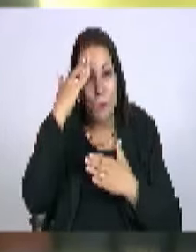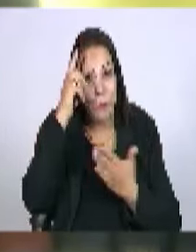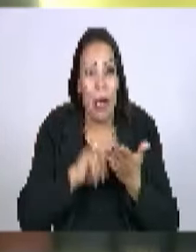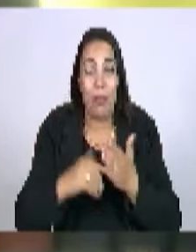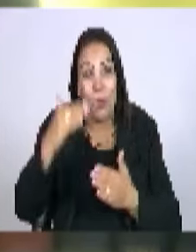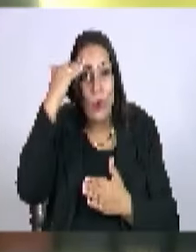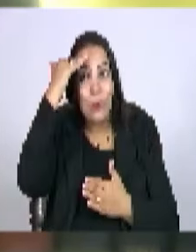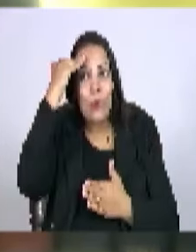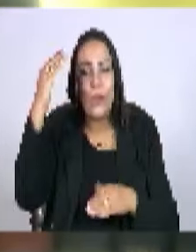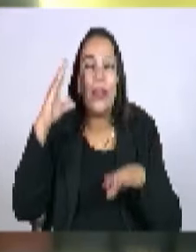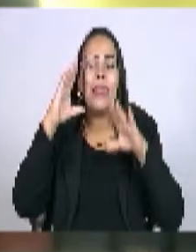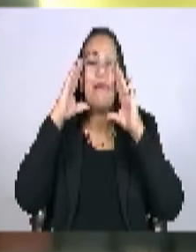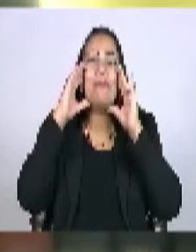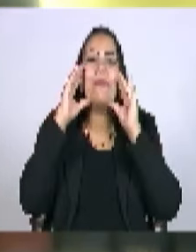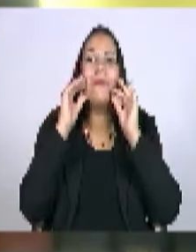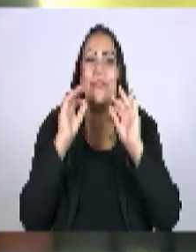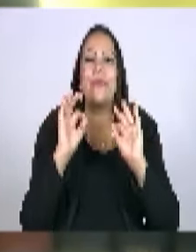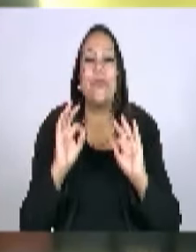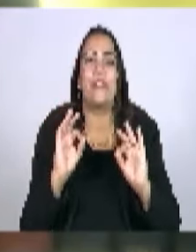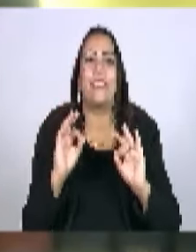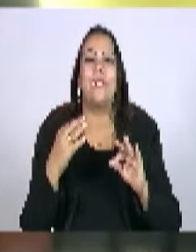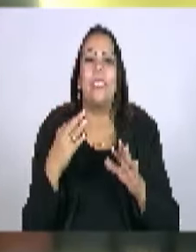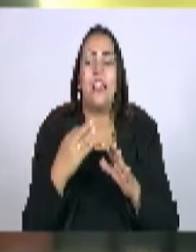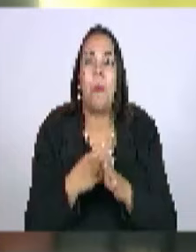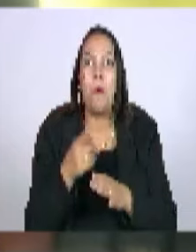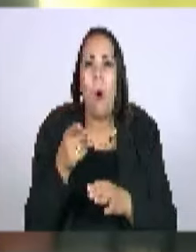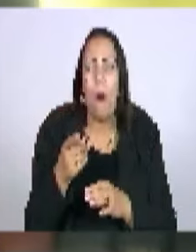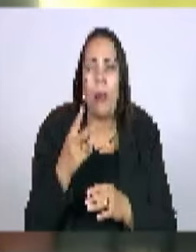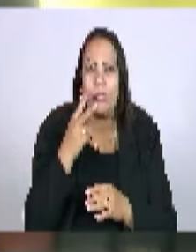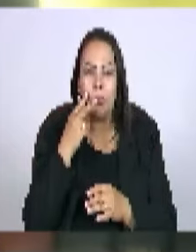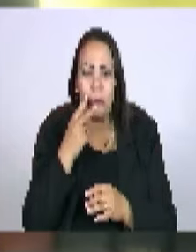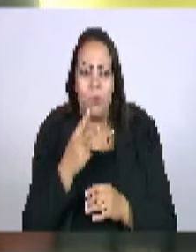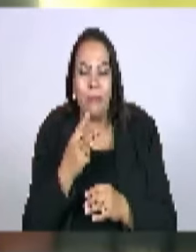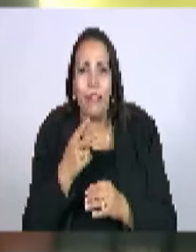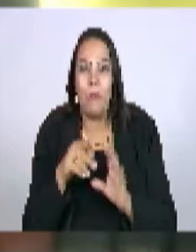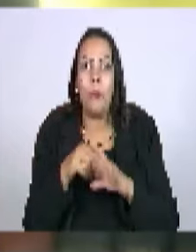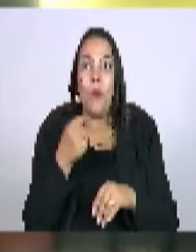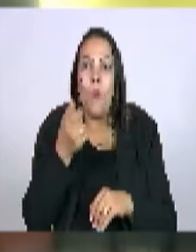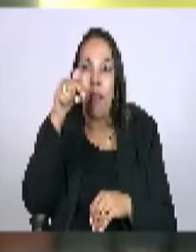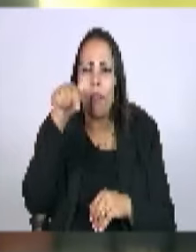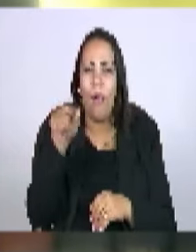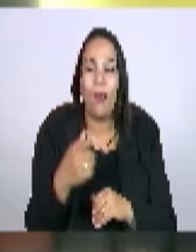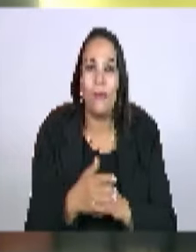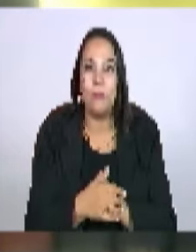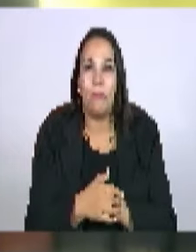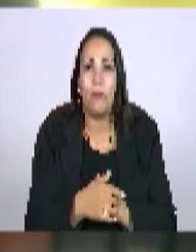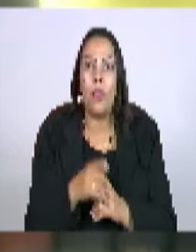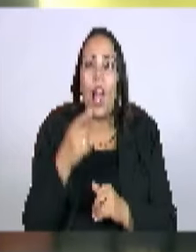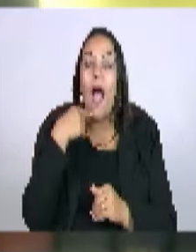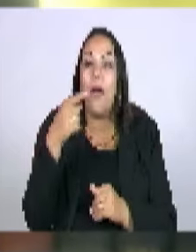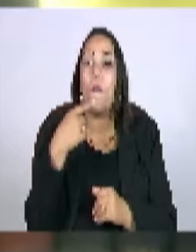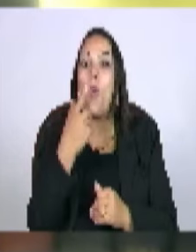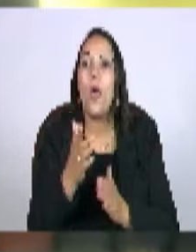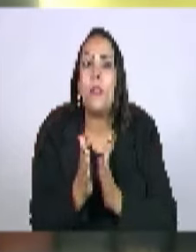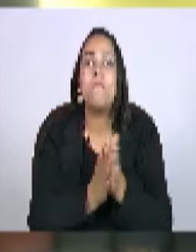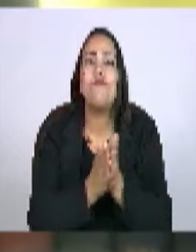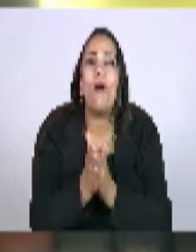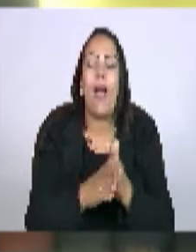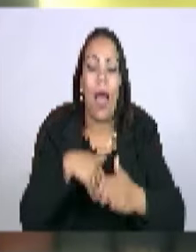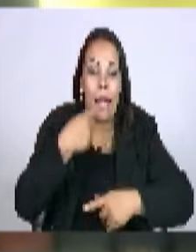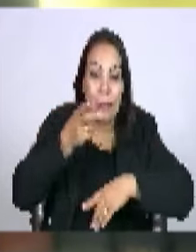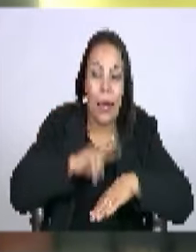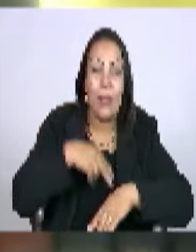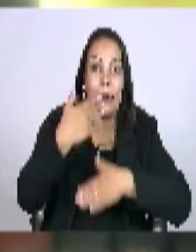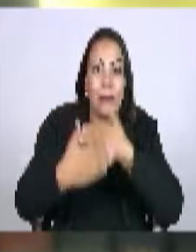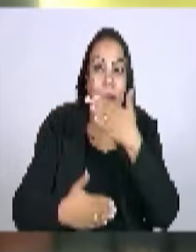اي هديه هو يقدمها بقدر كبير جدا من الترحاب في هذه اللحظه انا بشجعه اكتر فاكتر ان